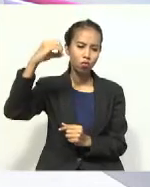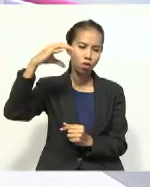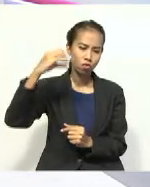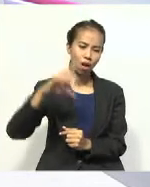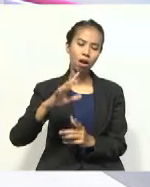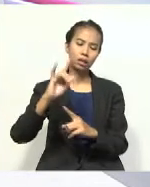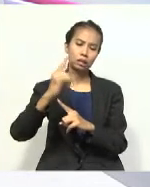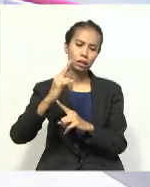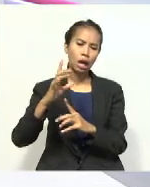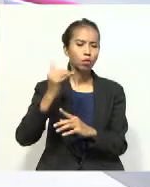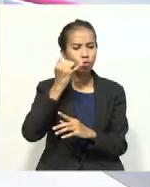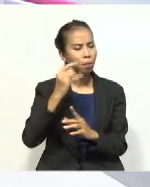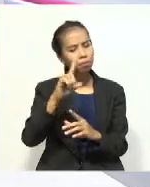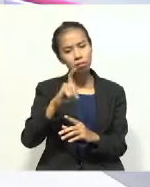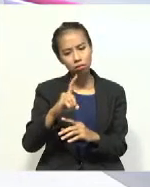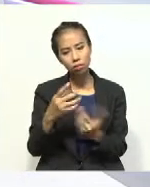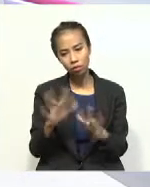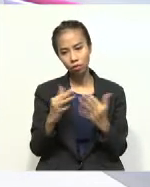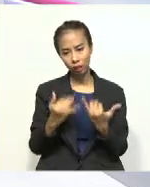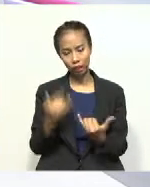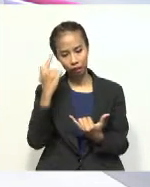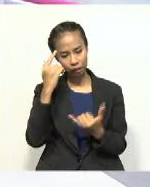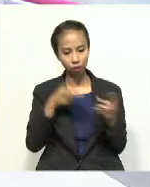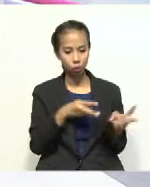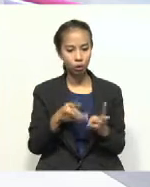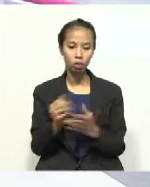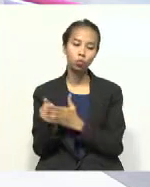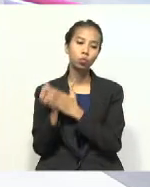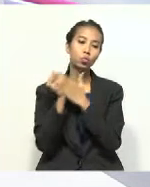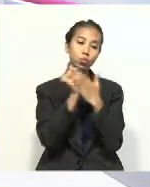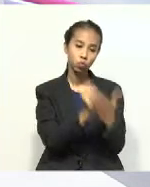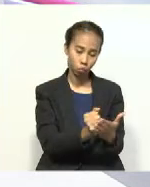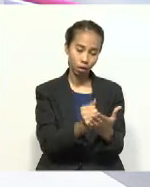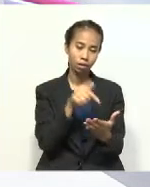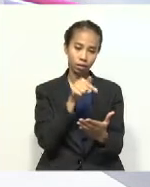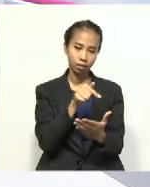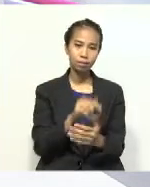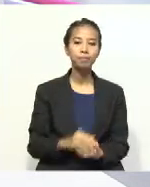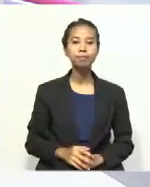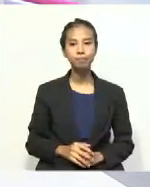าที่ยังมีไม่เพียงพอในพื้นที่ก็มีการหาวิธีทางเพื่อทำให้ระบบไฟฟ้าและระบบสื่อสารนั้นเป็นไปได้นะครับ